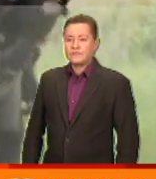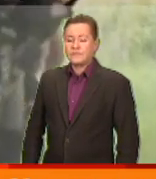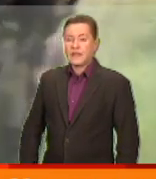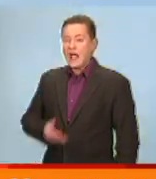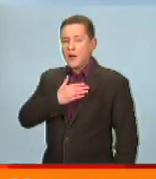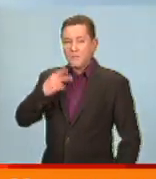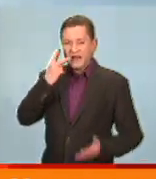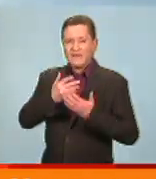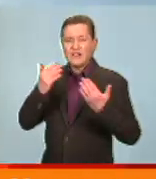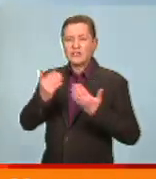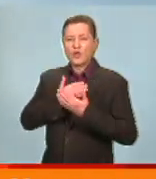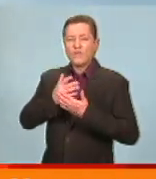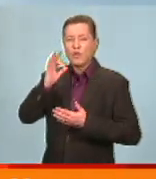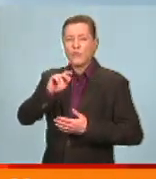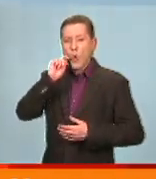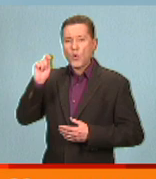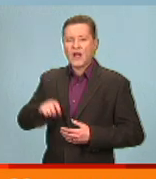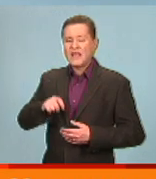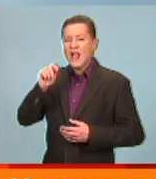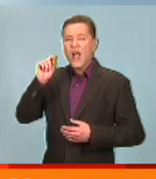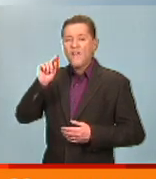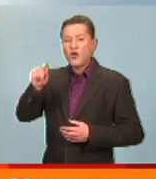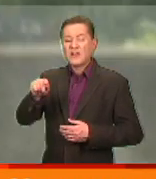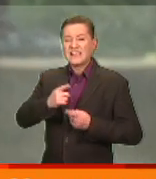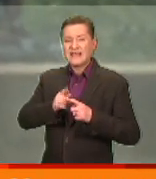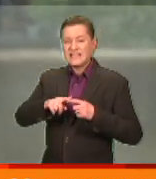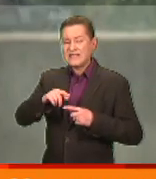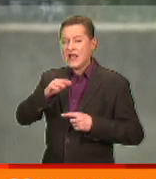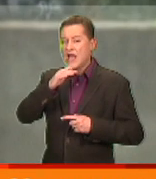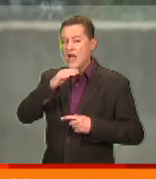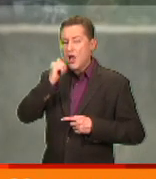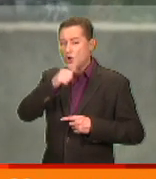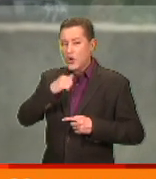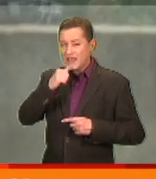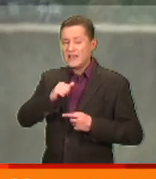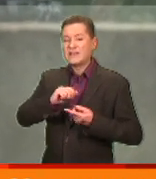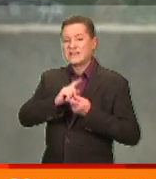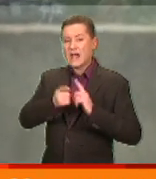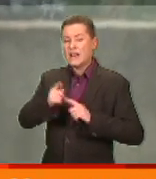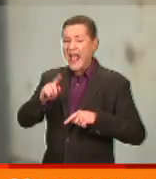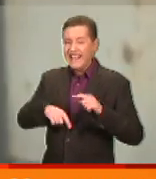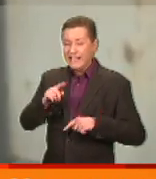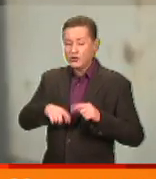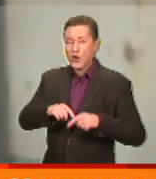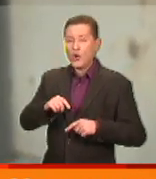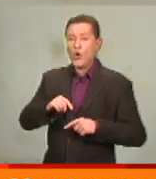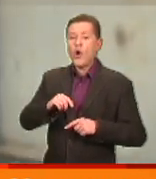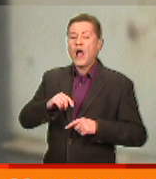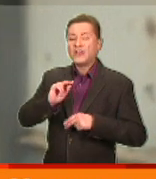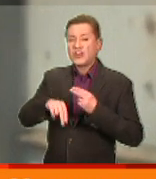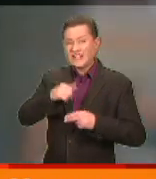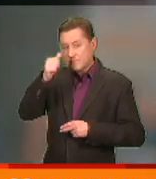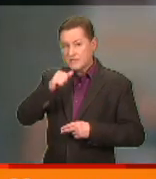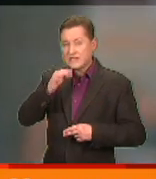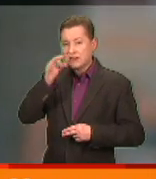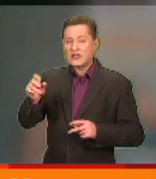Ми дивилися новини про Україну, адже вона за ці роки стала для нас рідною. І буквально менше, ніж за місяць, у новинах сказали, що там,